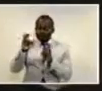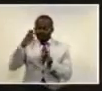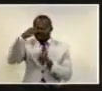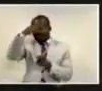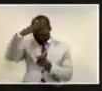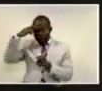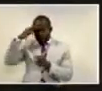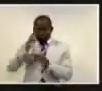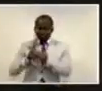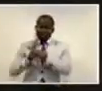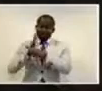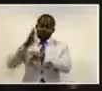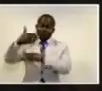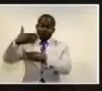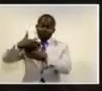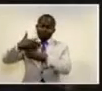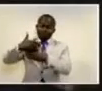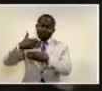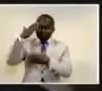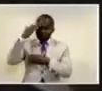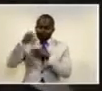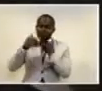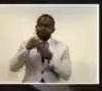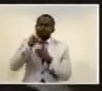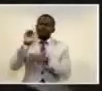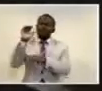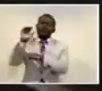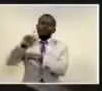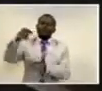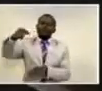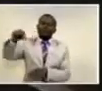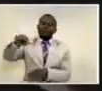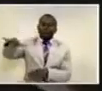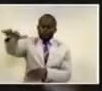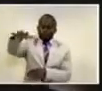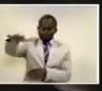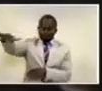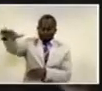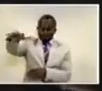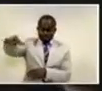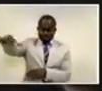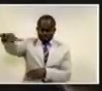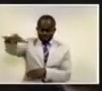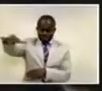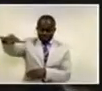impamvu byambukaga umupaka ni uko bo batabaza ubuziranenge hakurya